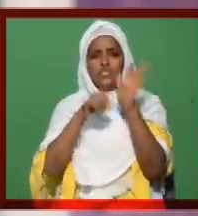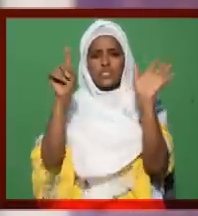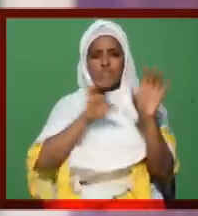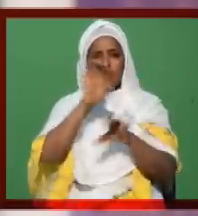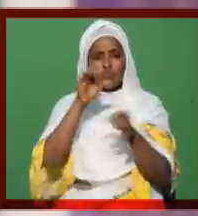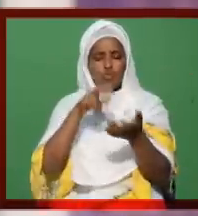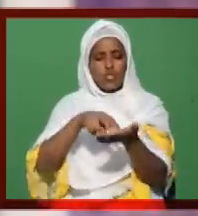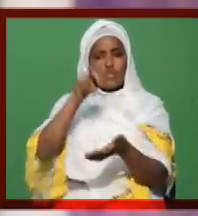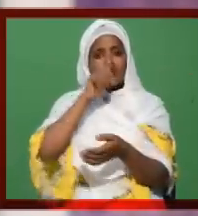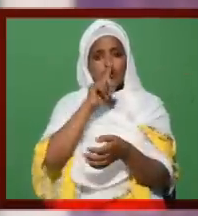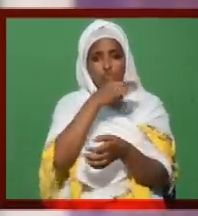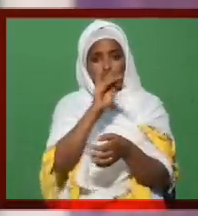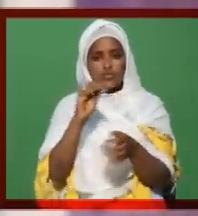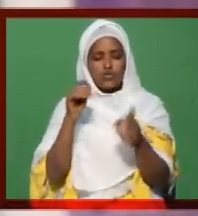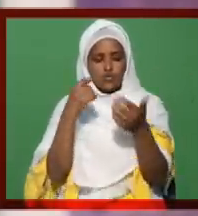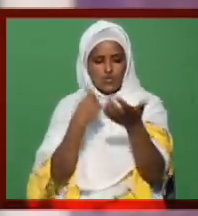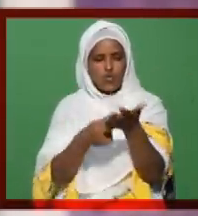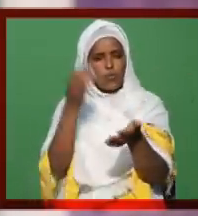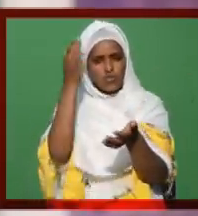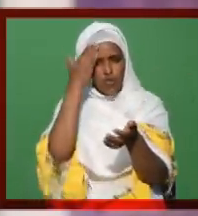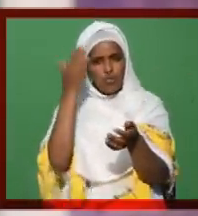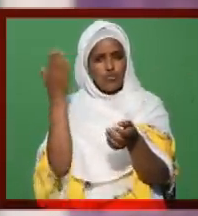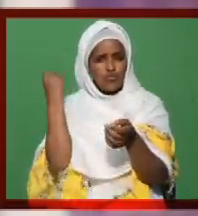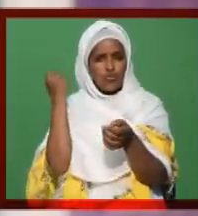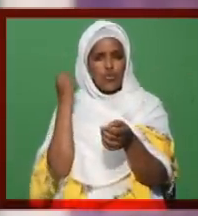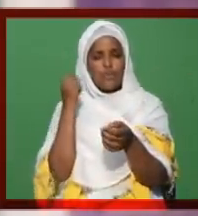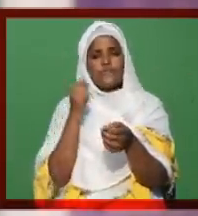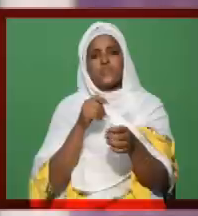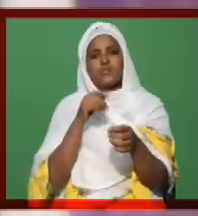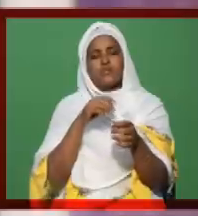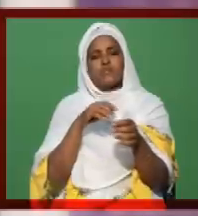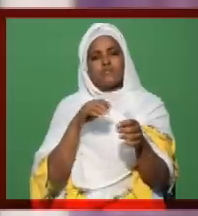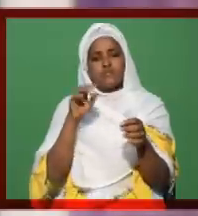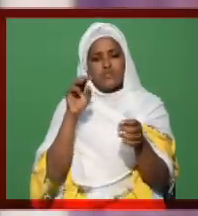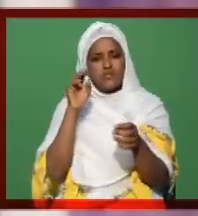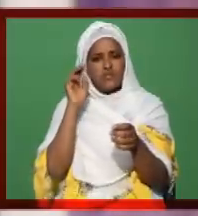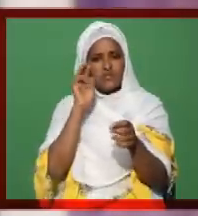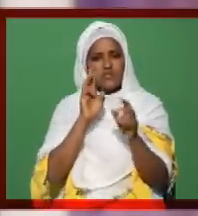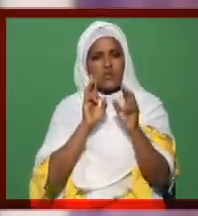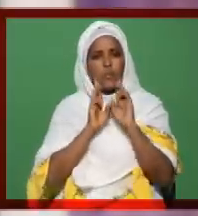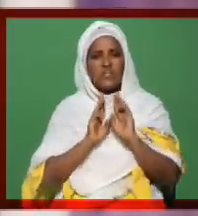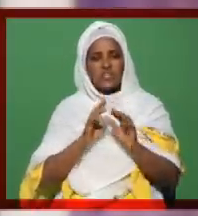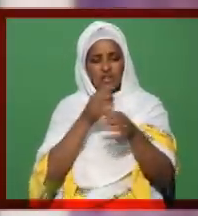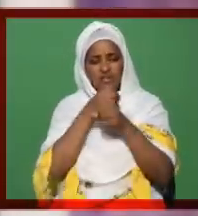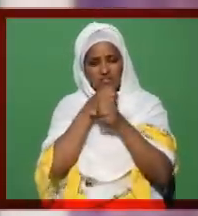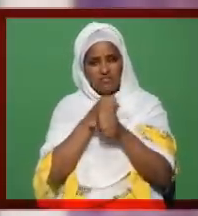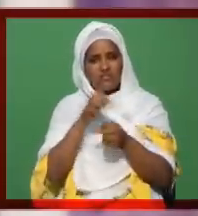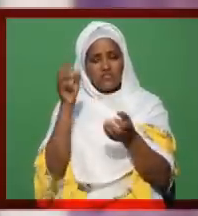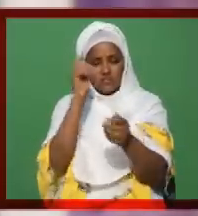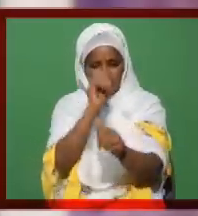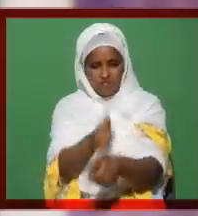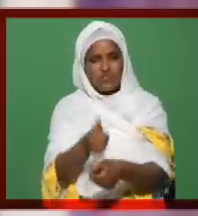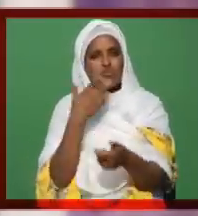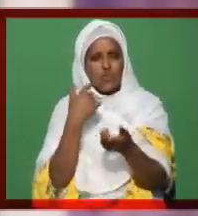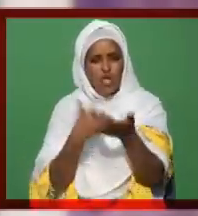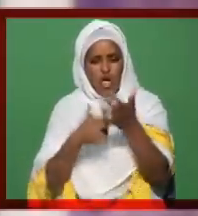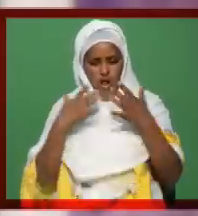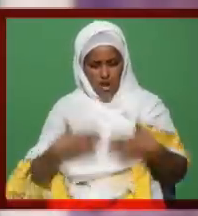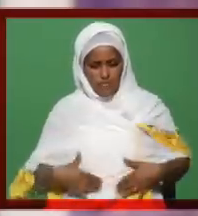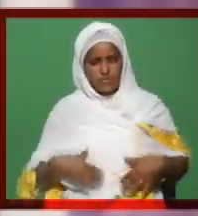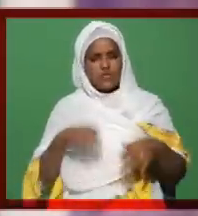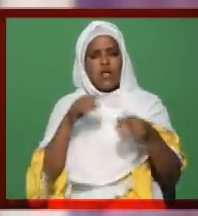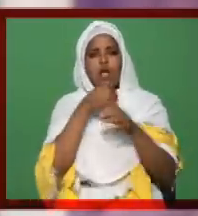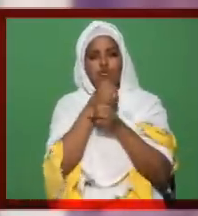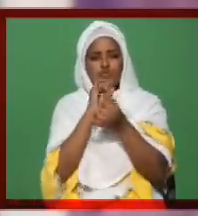እንጂ እሷ መታውቀው ድሮ ሰባ ሰገል የገበሩለትን እጀ ጠባብ ለብሶ ነው መታውቀው ዛሬ ግን እንደዚህ አይደለም ያን ልብስ አይሁድ ተካፍለው